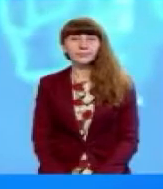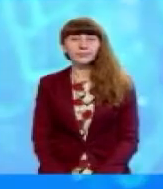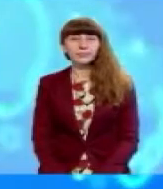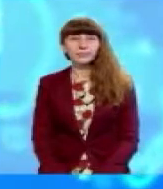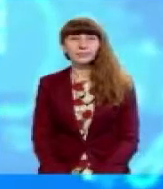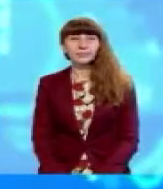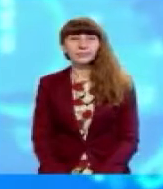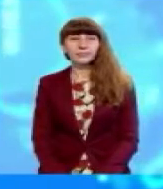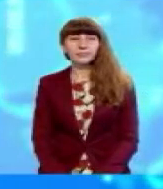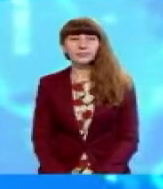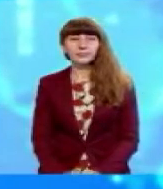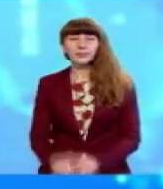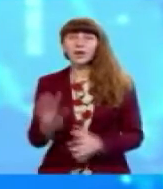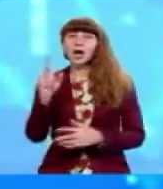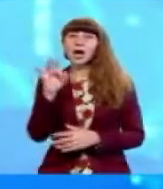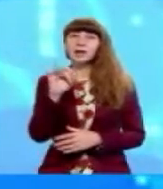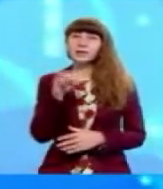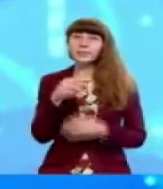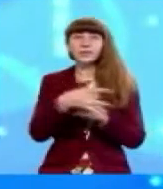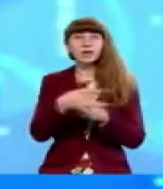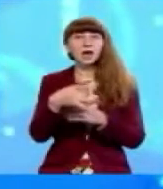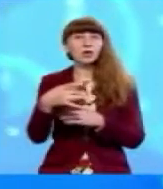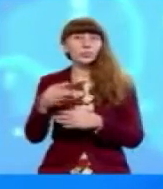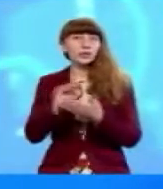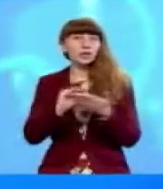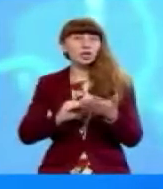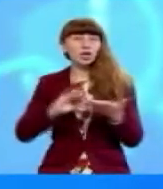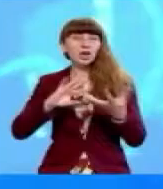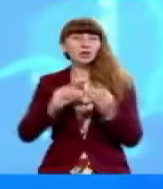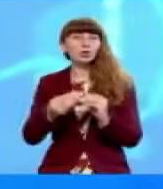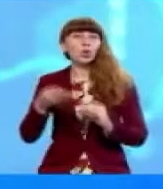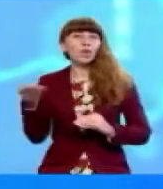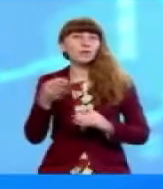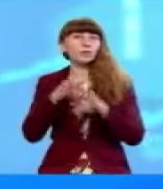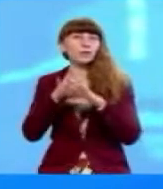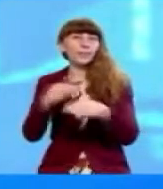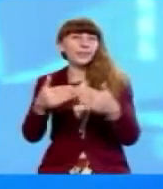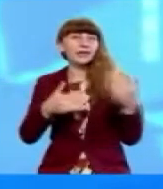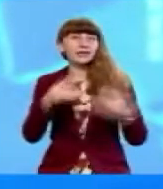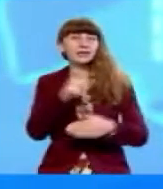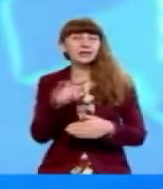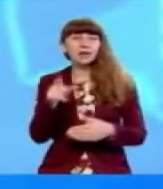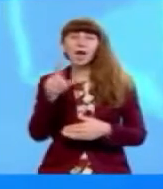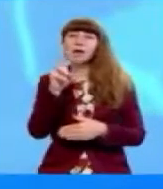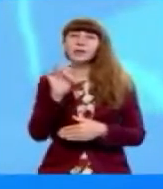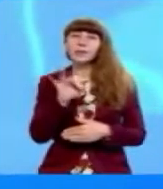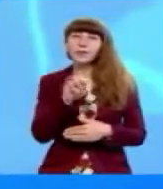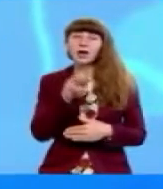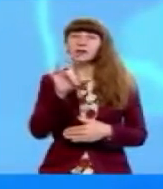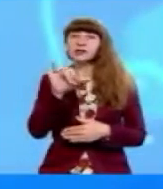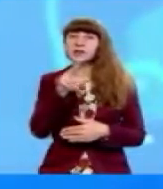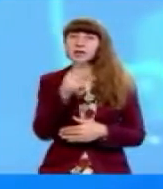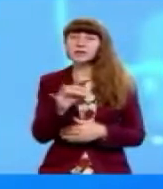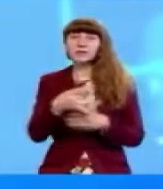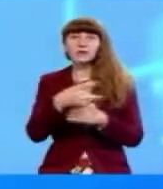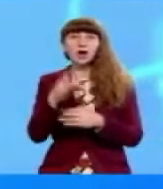аудан әкімдерінің халыққа есеп беру жалғасуда. Кезек Алтынсарин ауданының әкіміне келді. Арнұр Сартов өңірлік коммуникациялар қызметінде